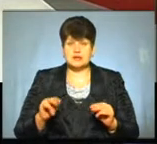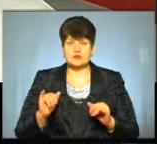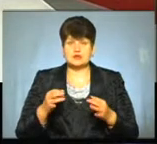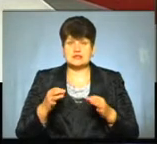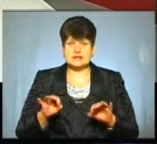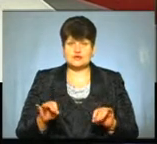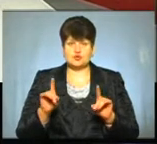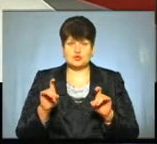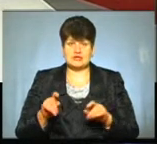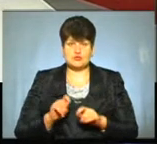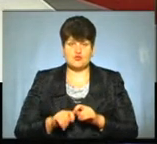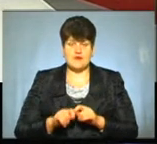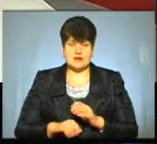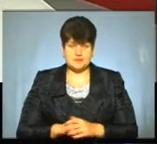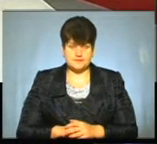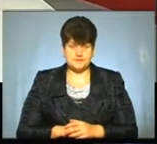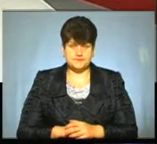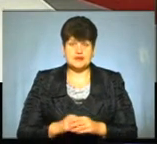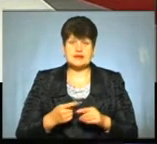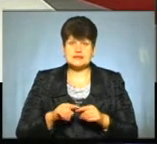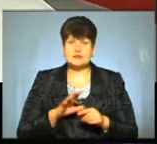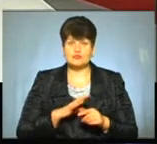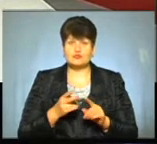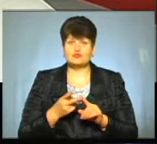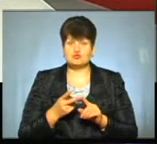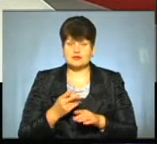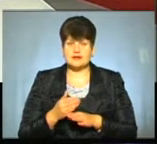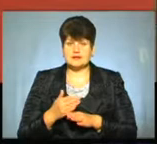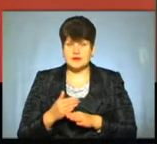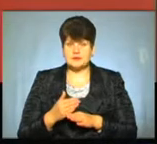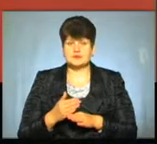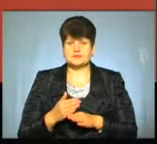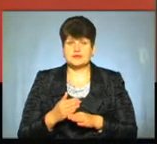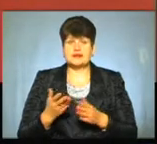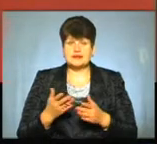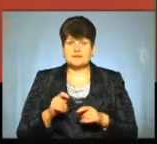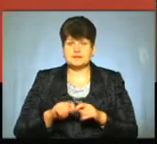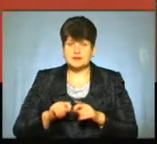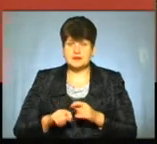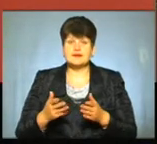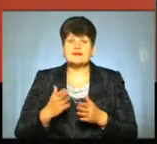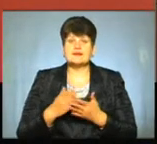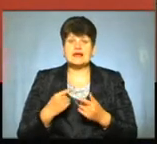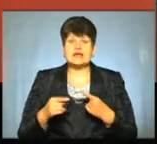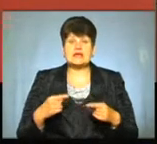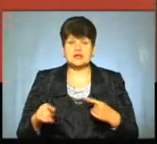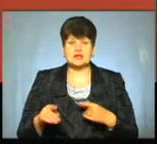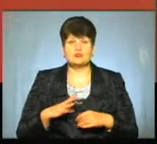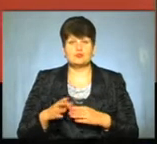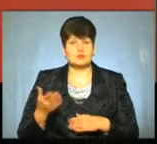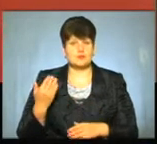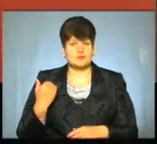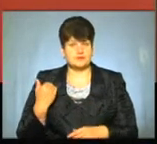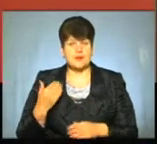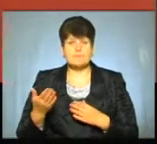у незалежному тестуванні. Власне, це був другий етап пілотної сертифікації. Які є інші етапи? Який був